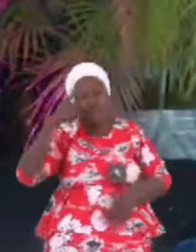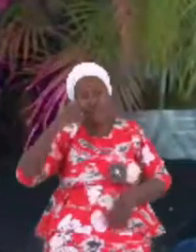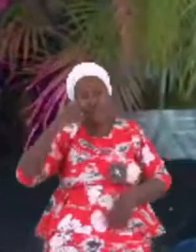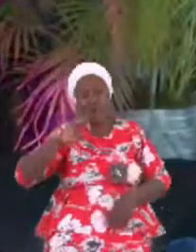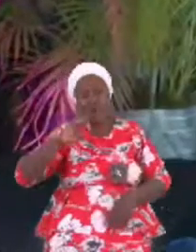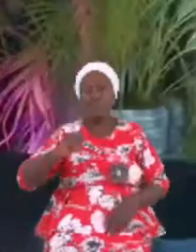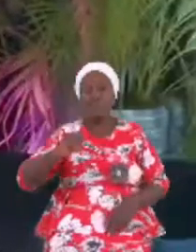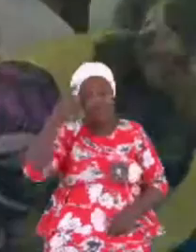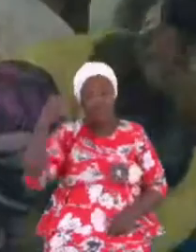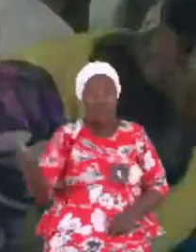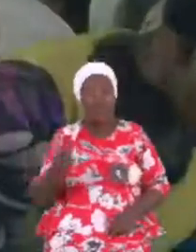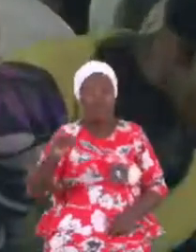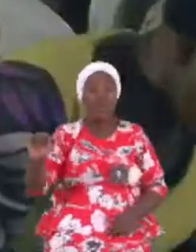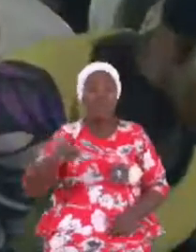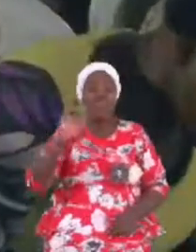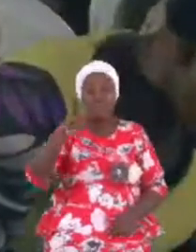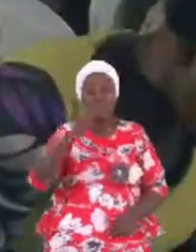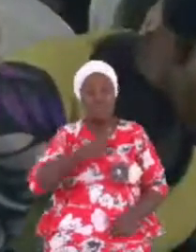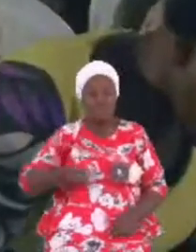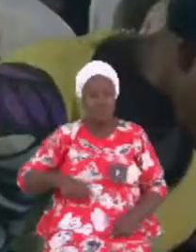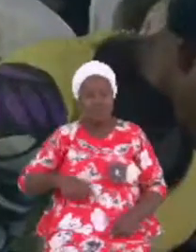oui Seigneur.